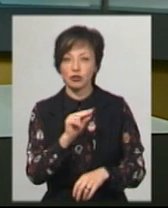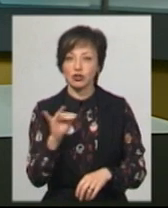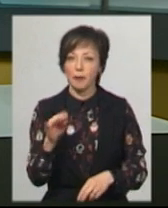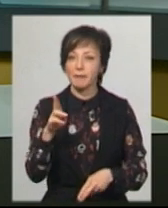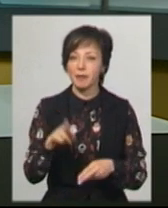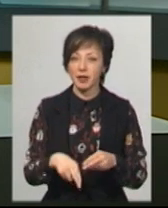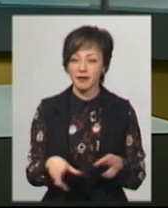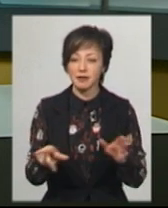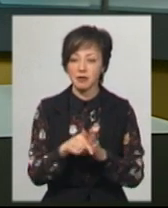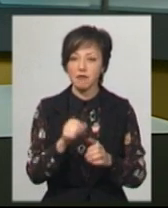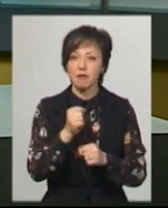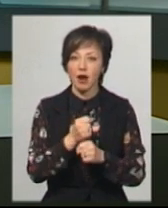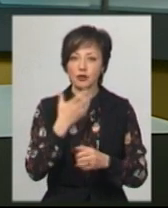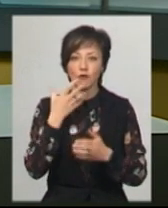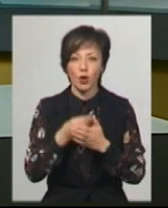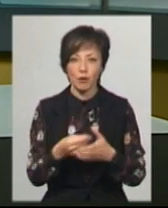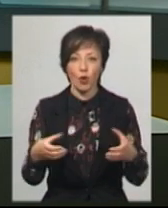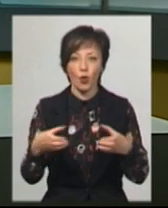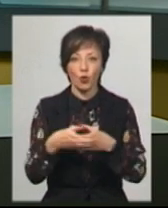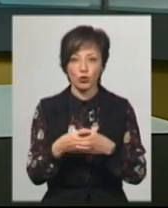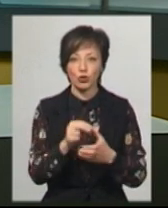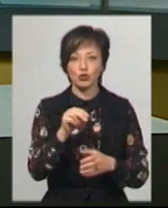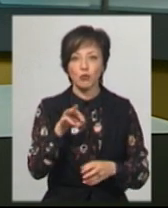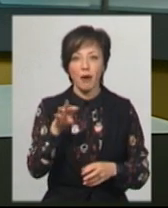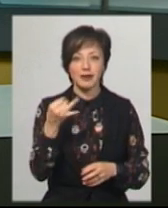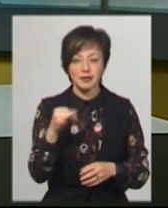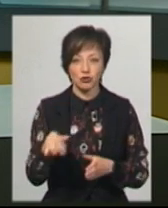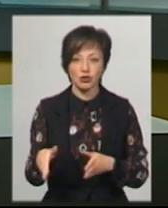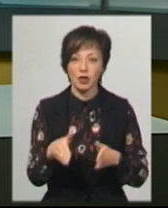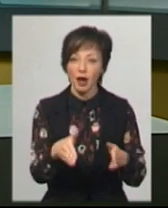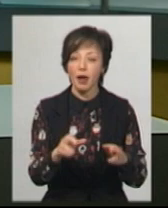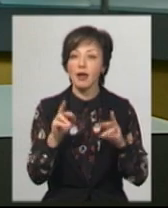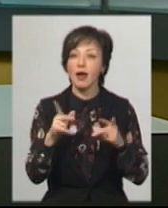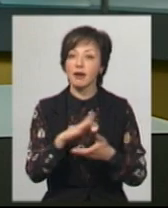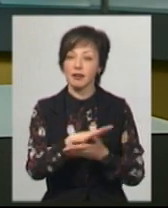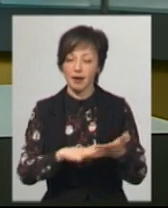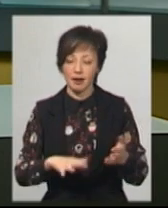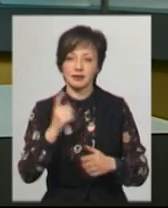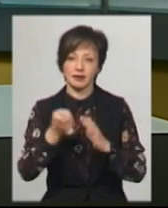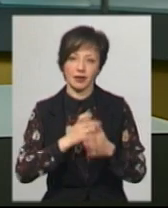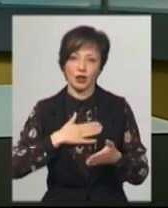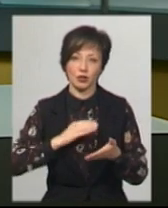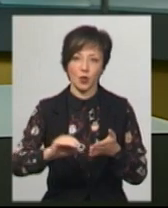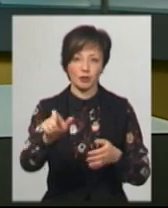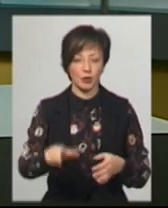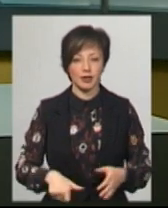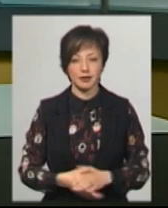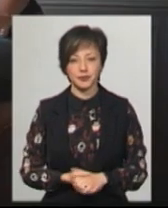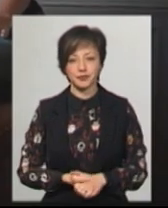співпрацю із «Чумацьким шляхом» і коли ми побачимо його роботу у якості вокаліста іншого гурту, дізнавалась Наталія